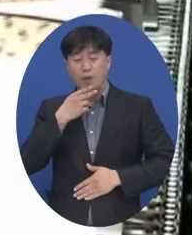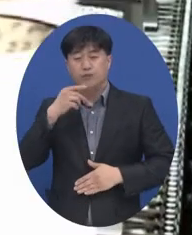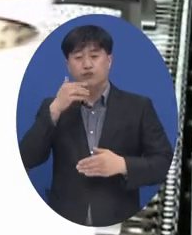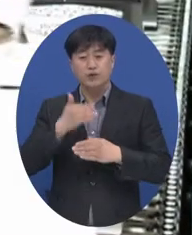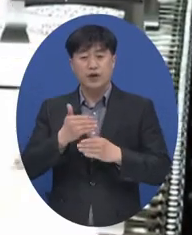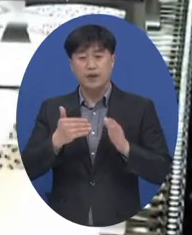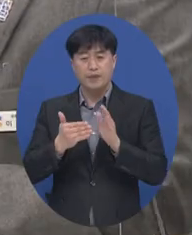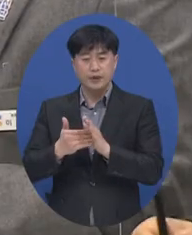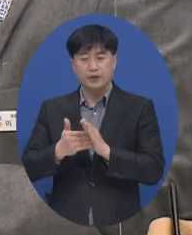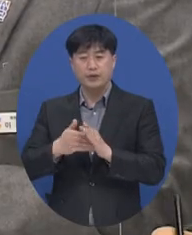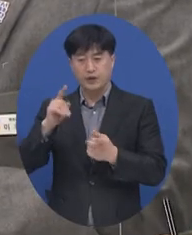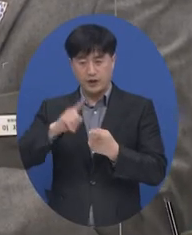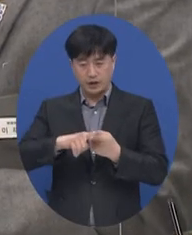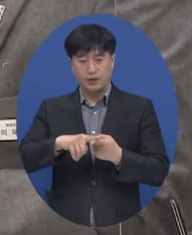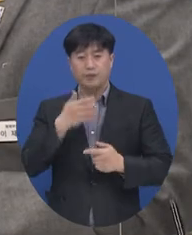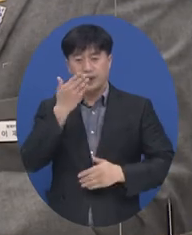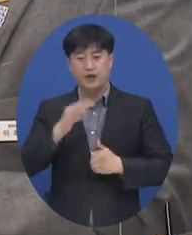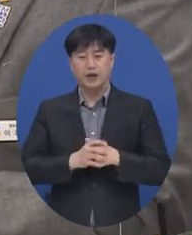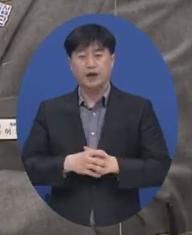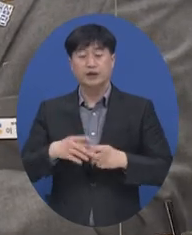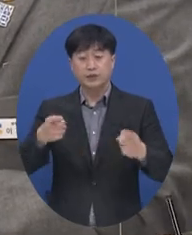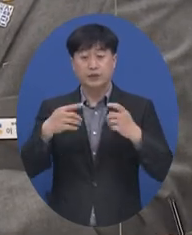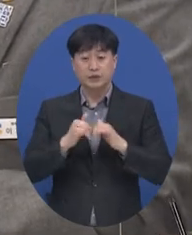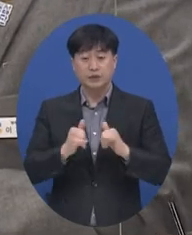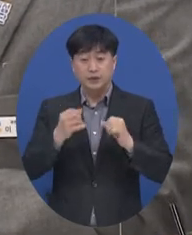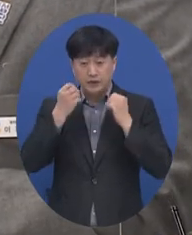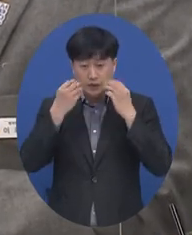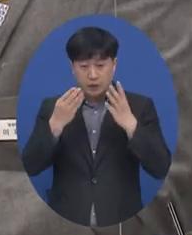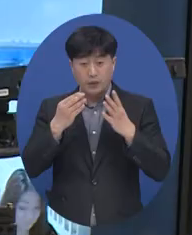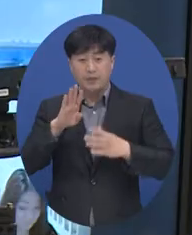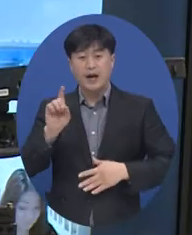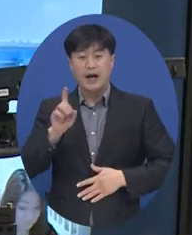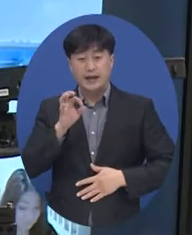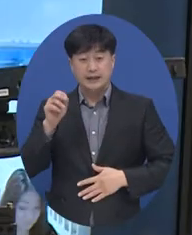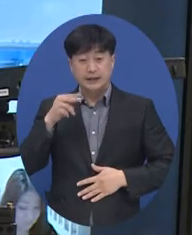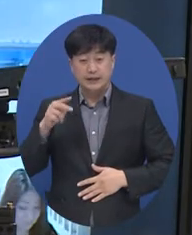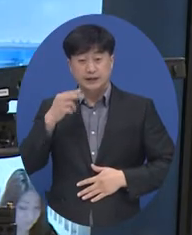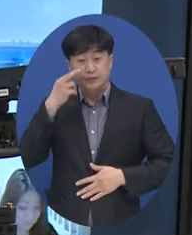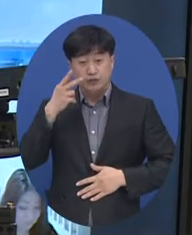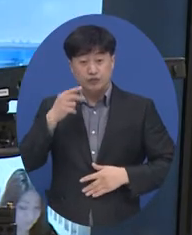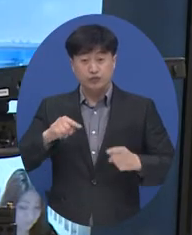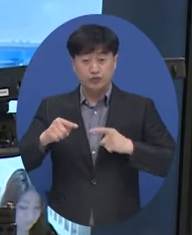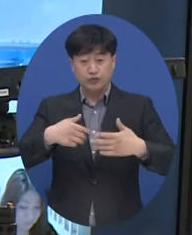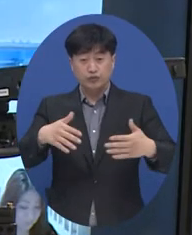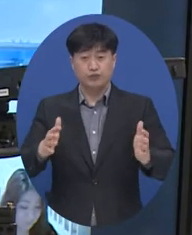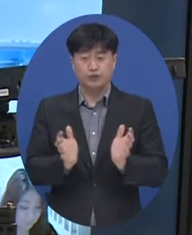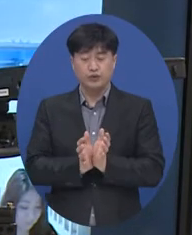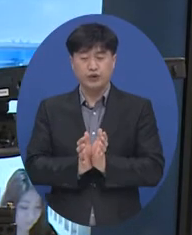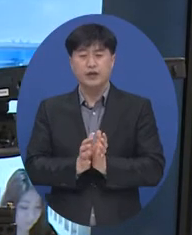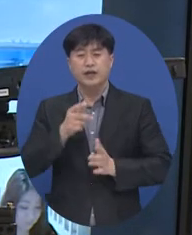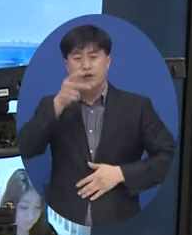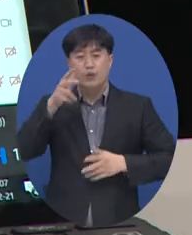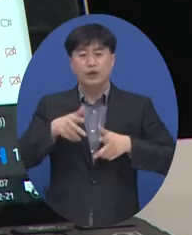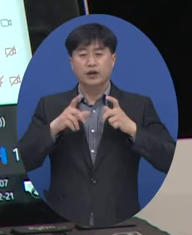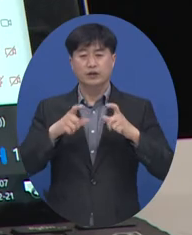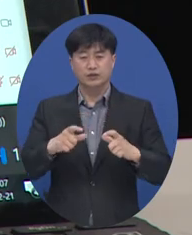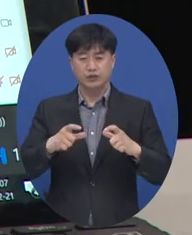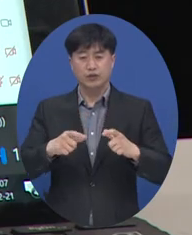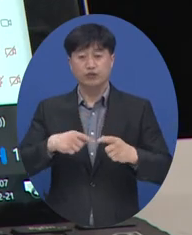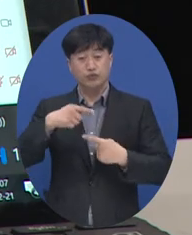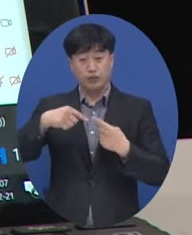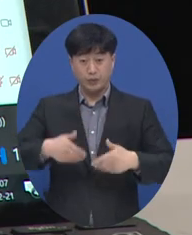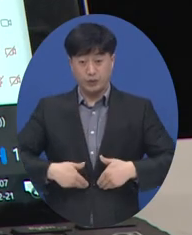겁니다 또 참석자들은 새로 들어서는 미국 바이든 행정부의 개성공단 재개의 필요성을 설득하고 신뢰를